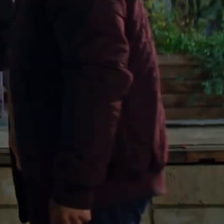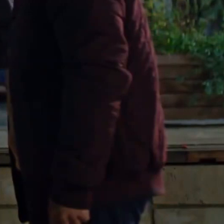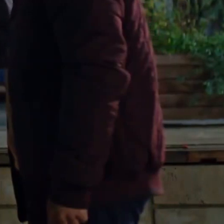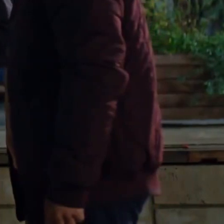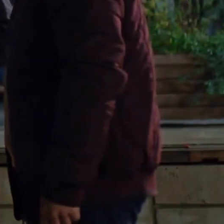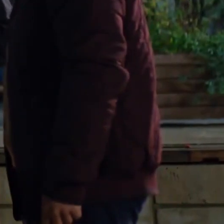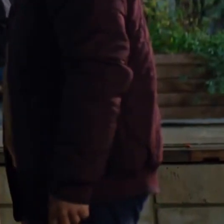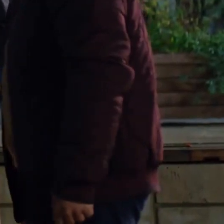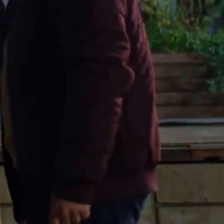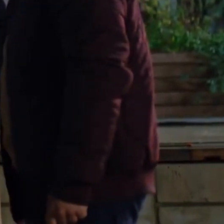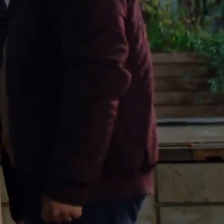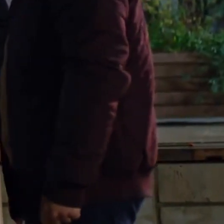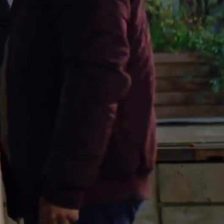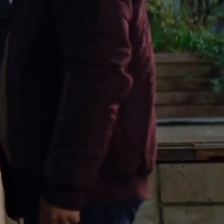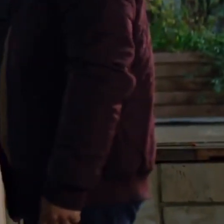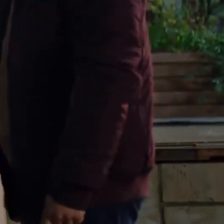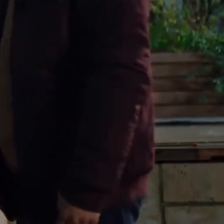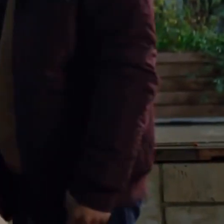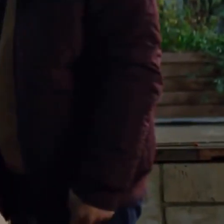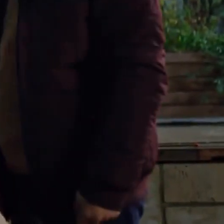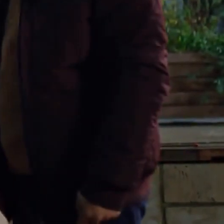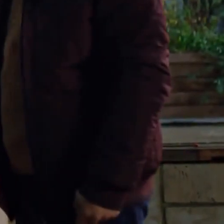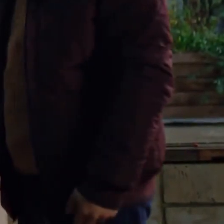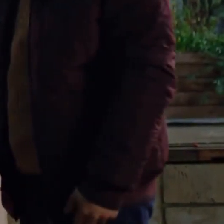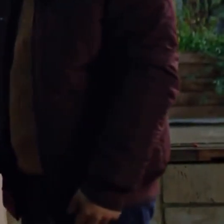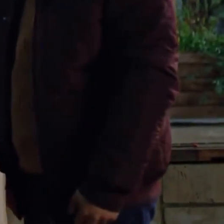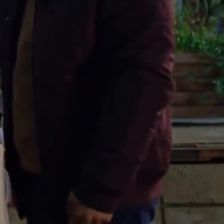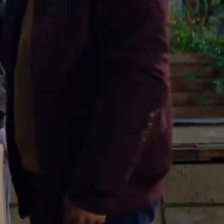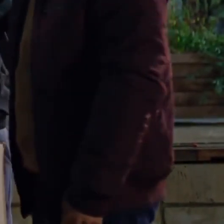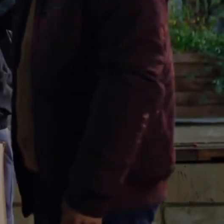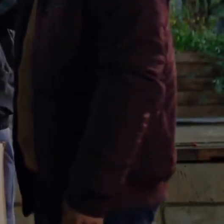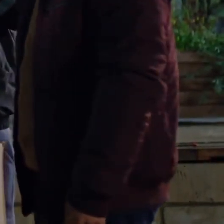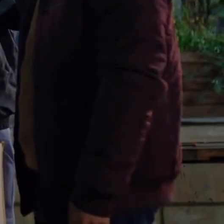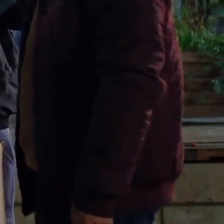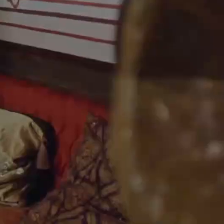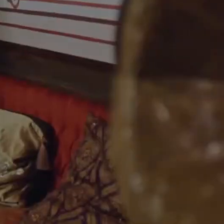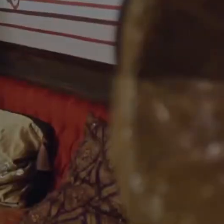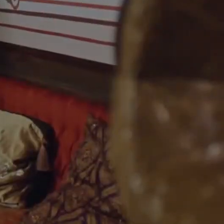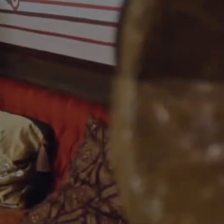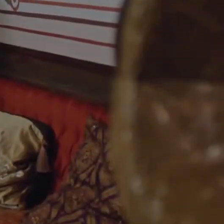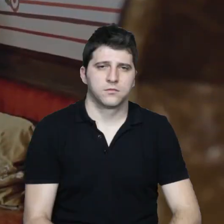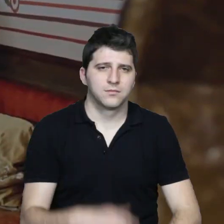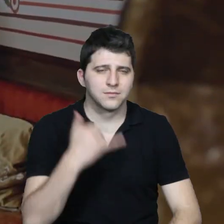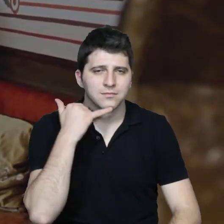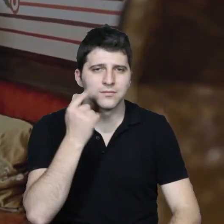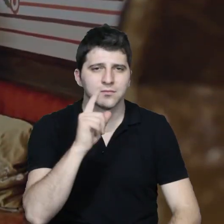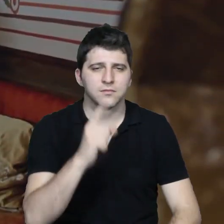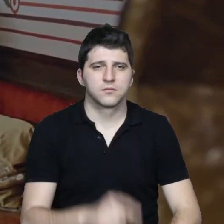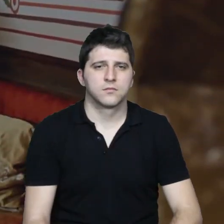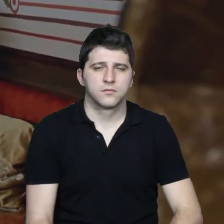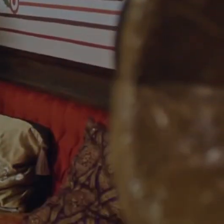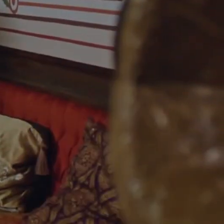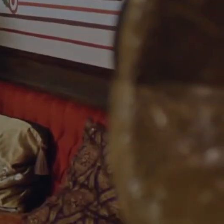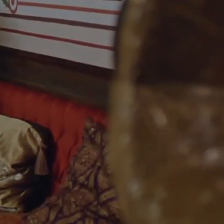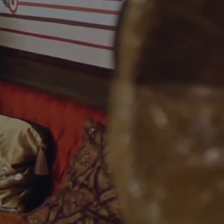Baş sağladılar. İsmail'in yanağında bir yara bandı var. Önlerinde büyük bir mukavva kutu, üzerinde koli bandı. Konağa sırtları dönük